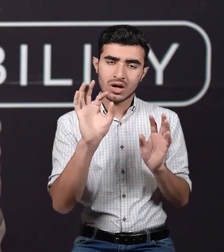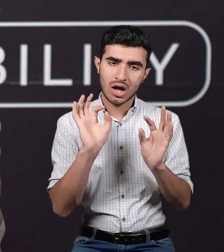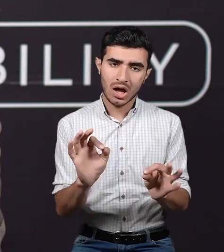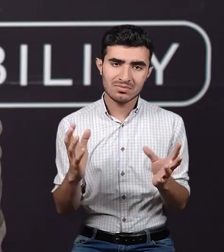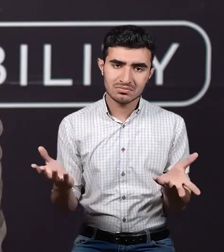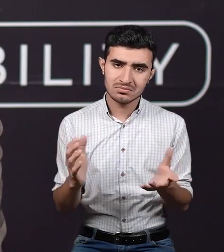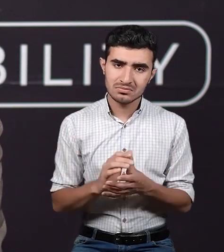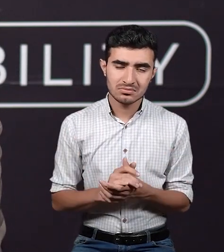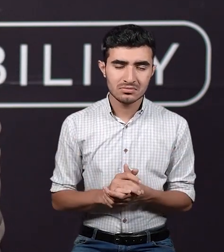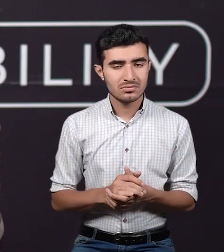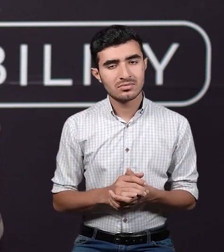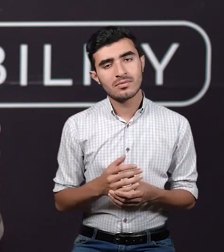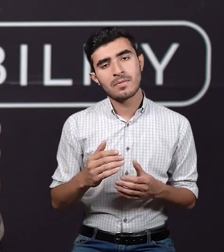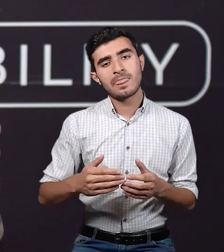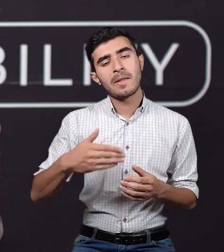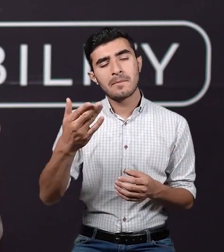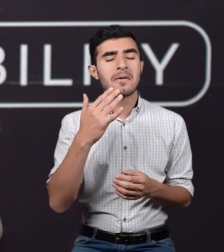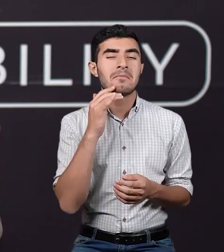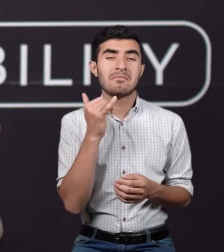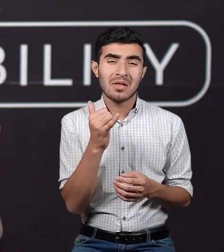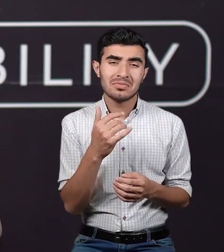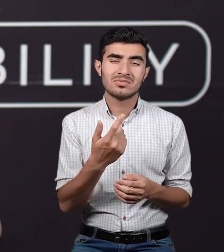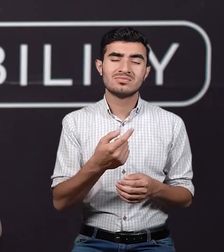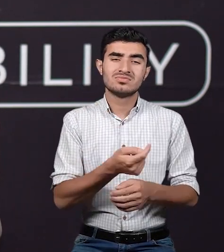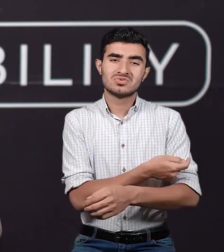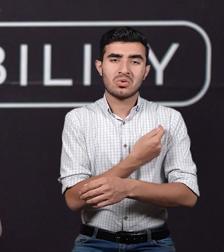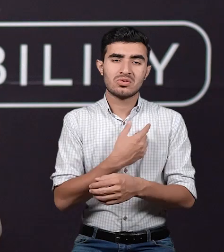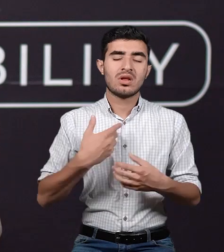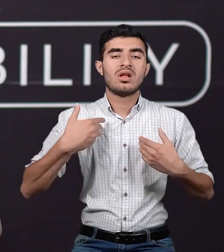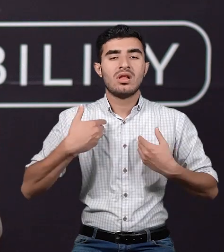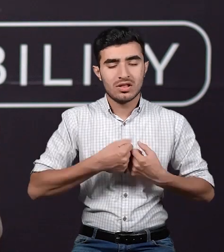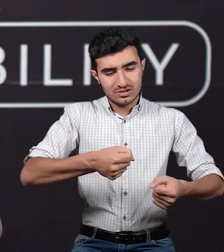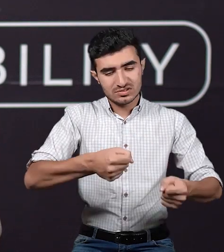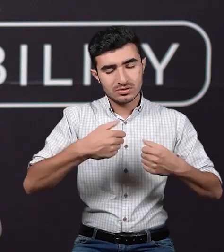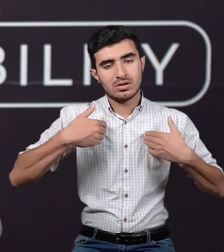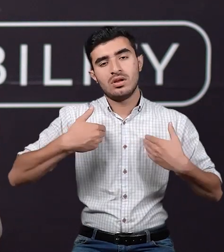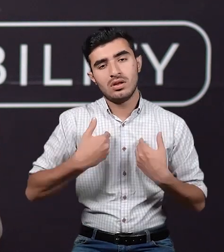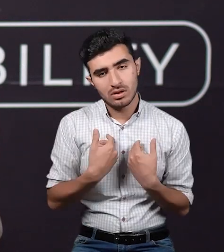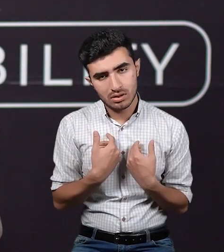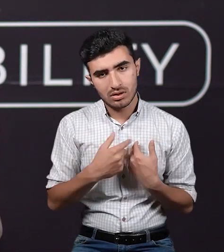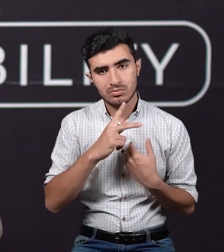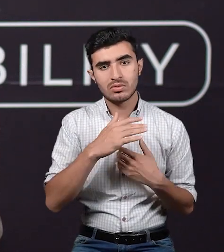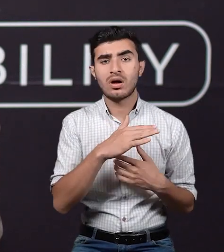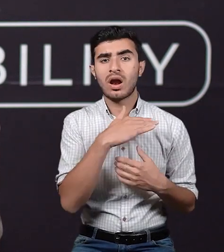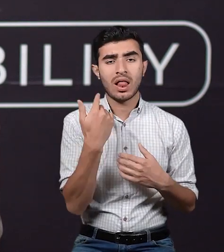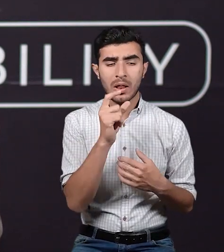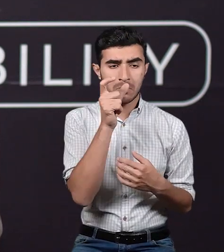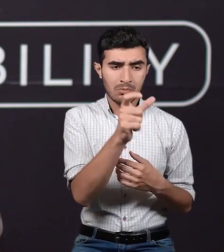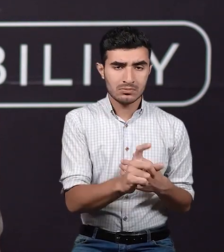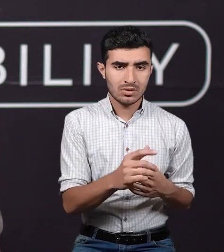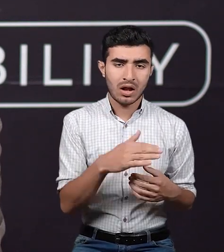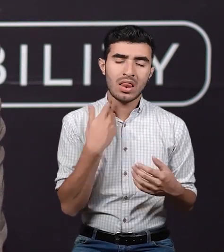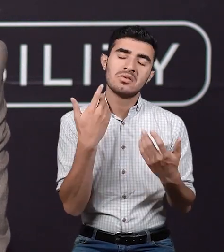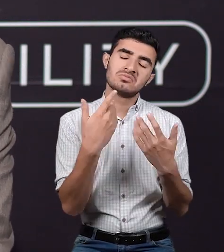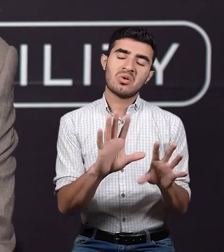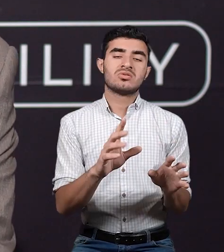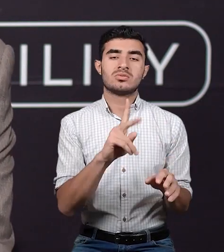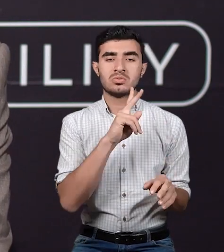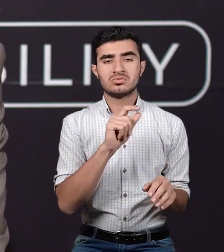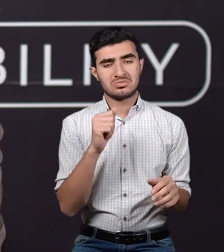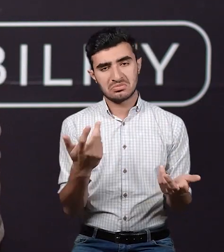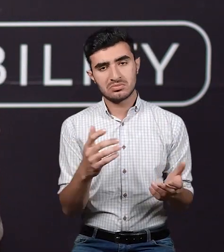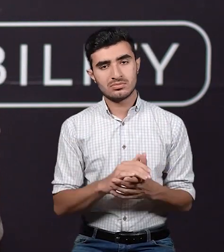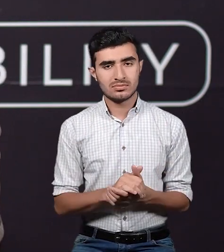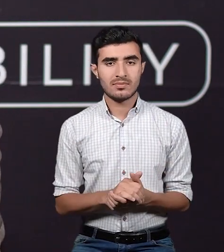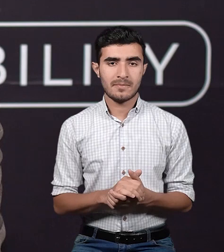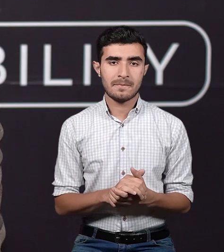جا چکے تھے۔ شاید جب ڈاکٹر تھک جاتے ہیں تو پھر مرے ہوئے آدمی کو مردہ قرار دے دیتے